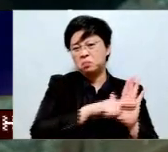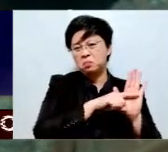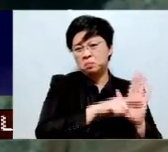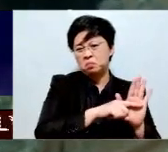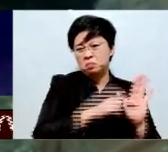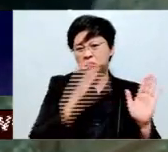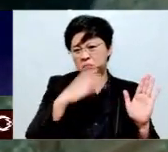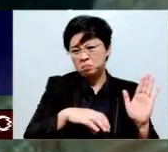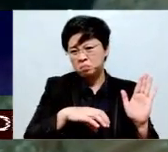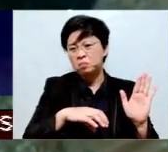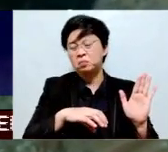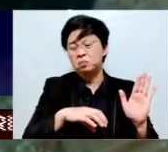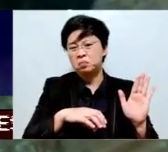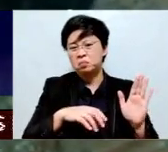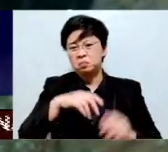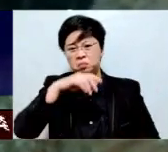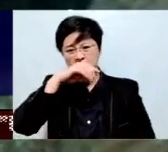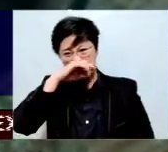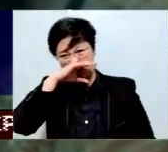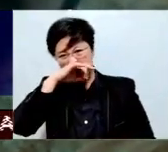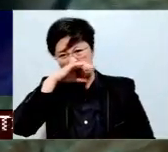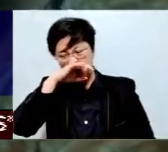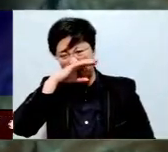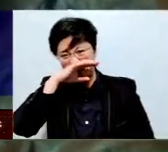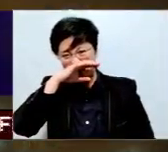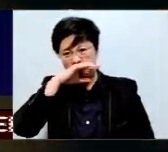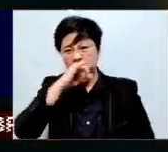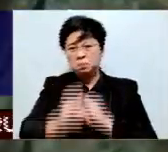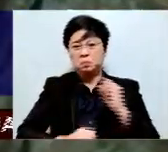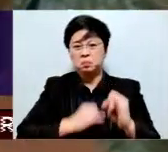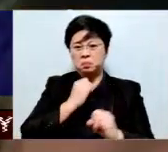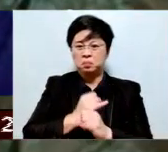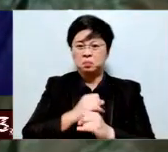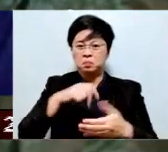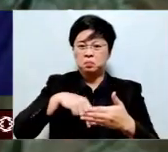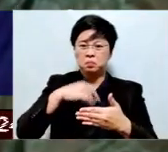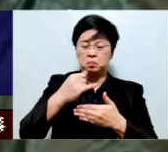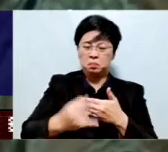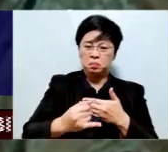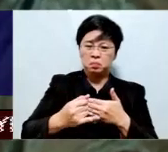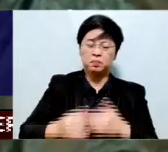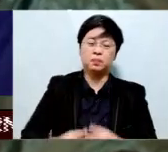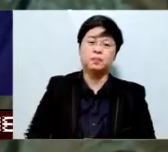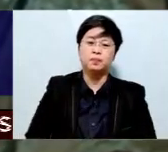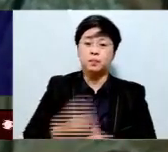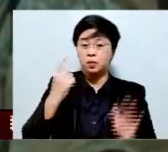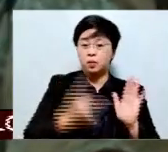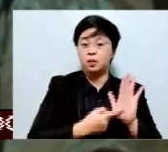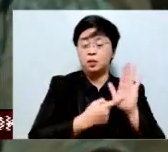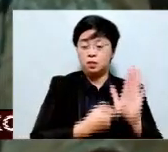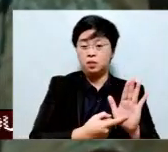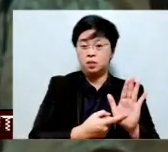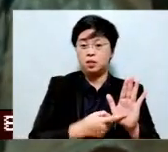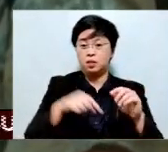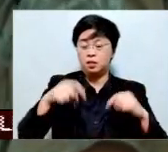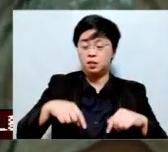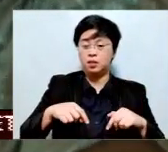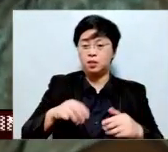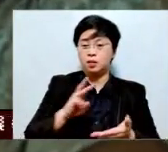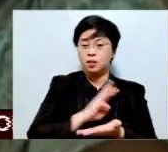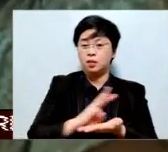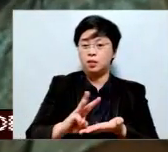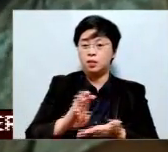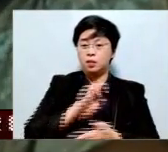pagiging domestic helper ng mga Pinoy sa mga international project. Palabas na ngayong weekend ang 6th episode at final installment